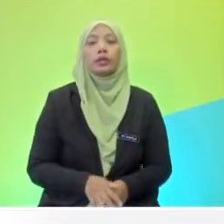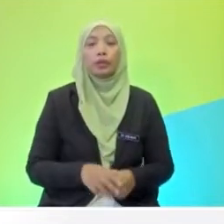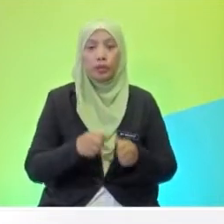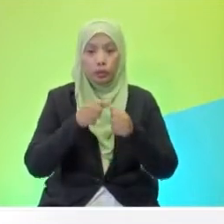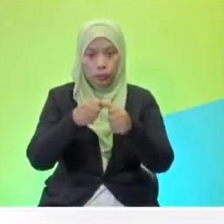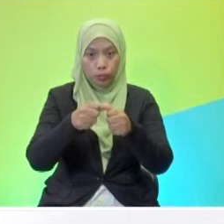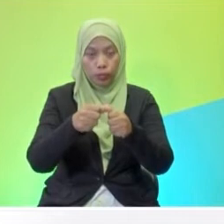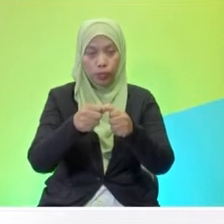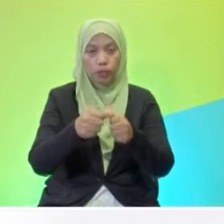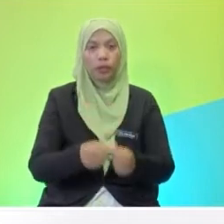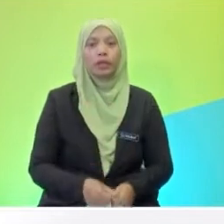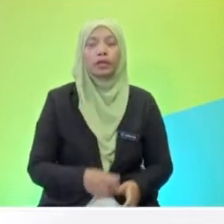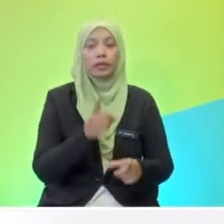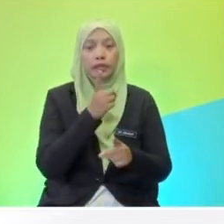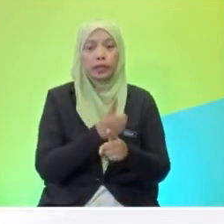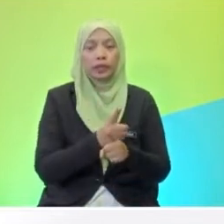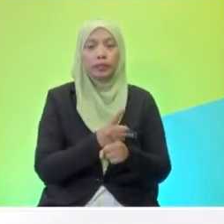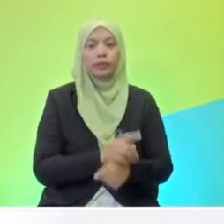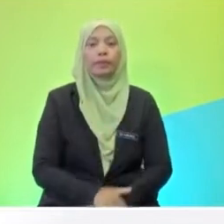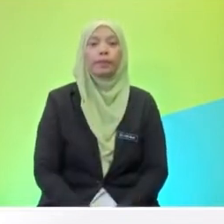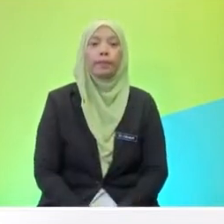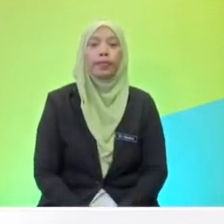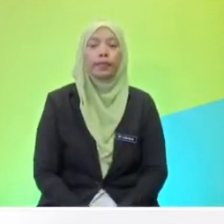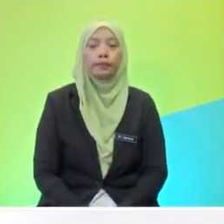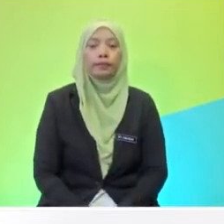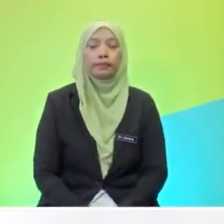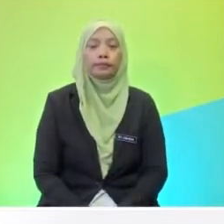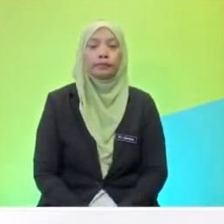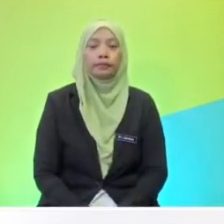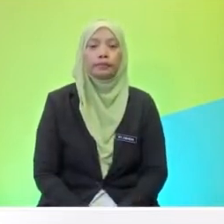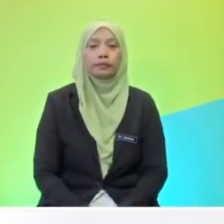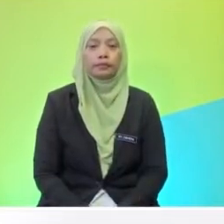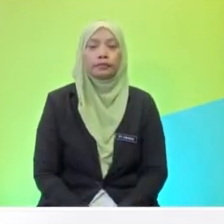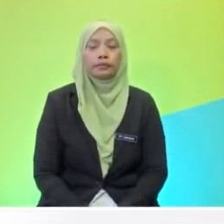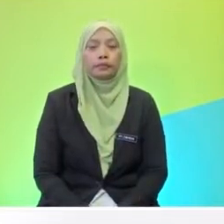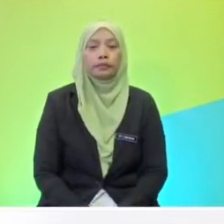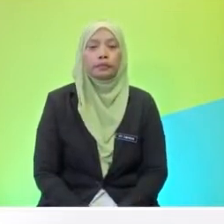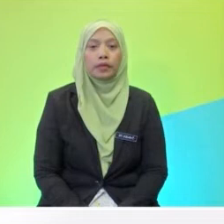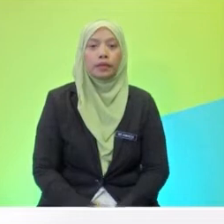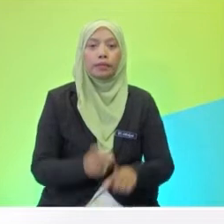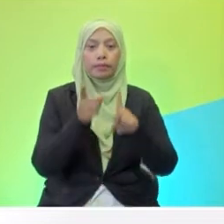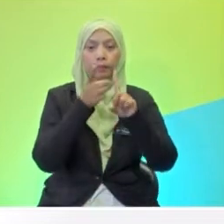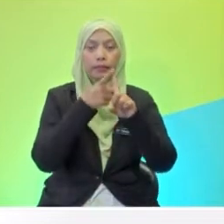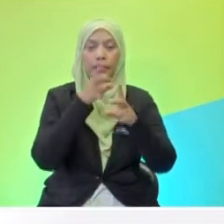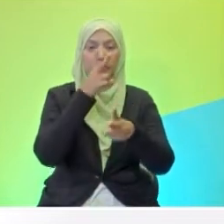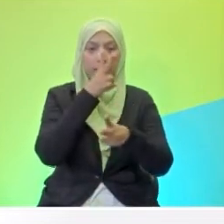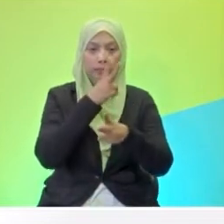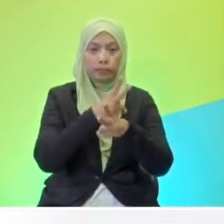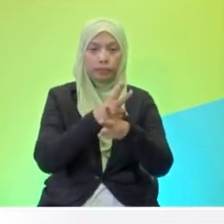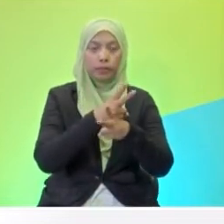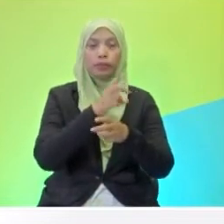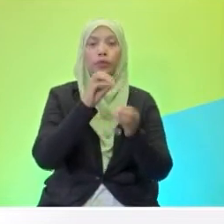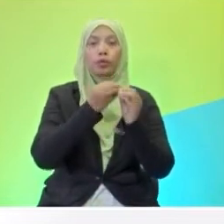betul pada peta yang telah disediakan tempat penyimpanan nunggu